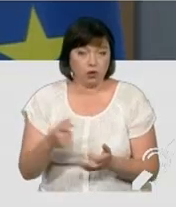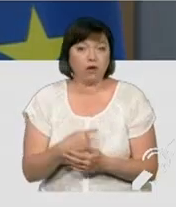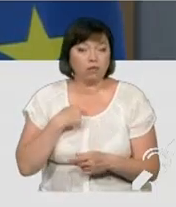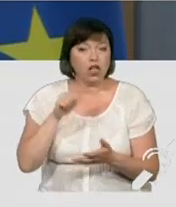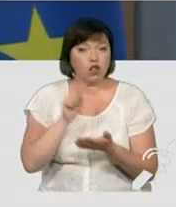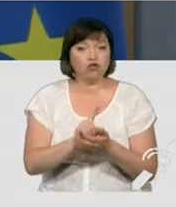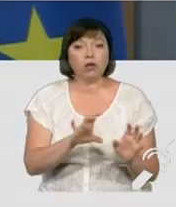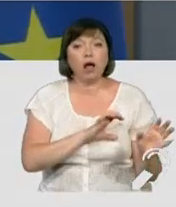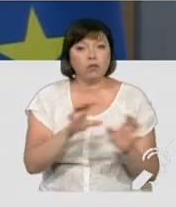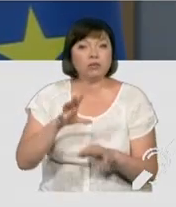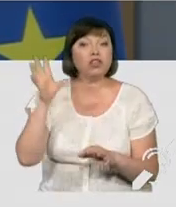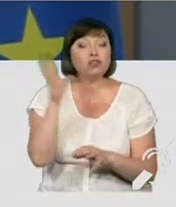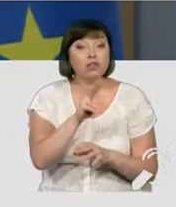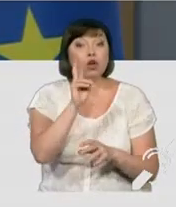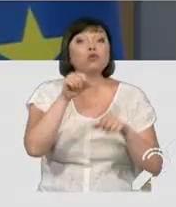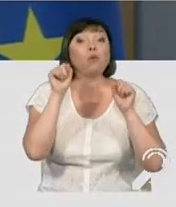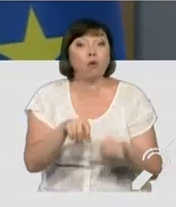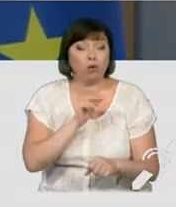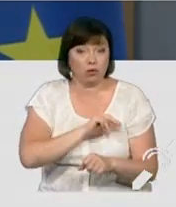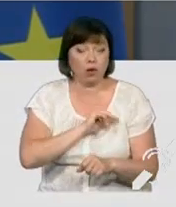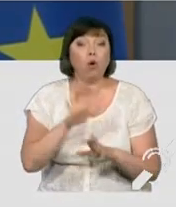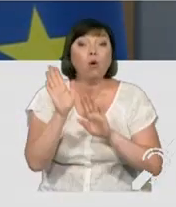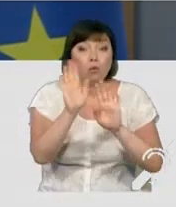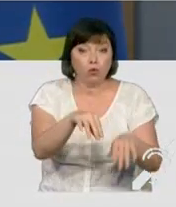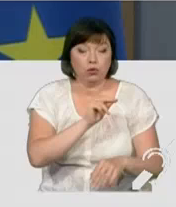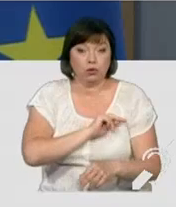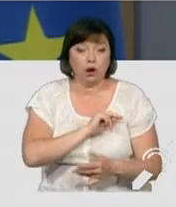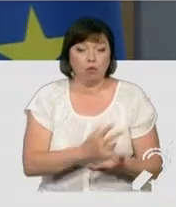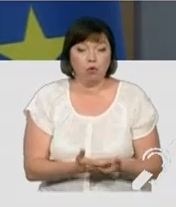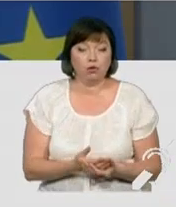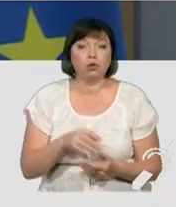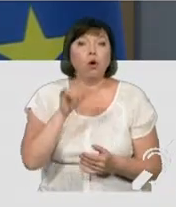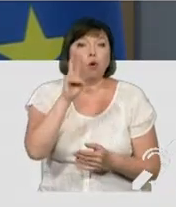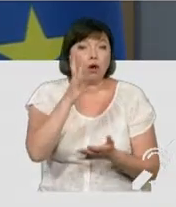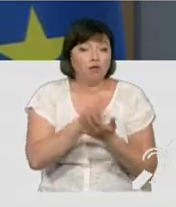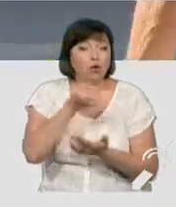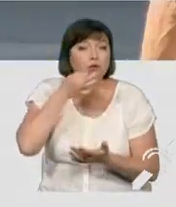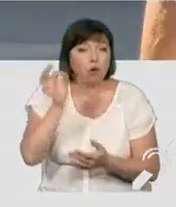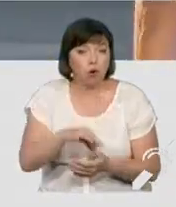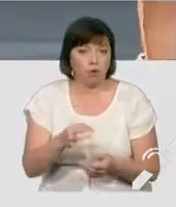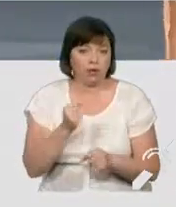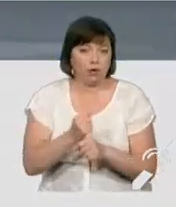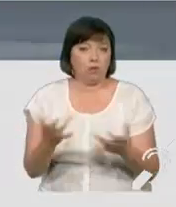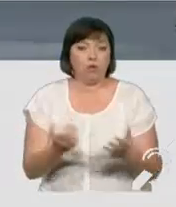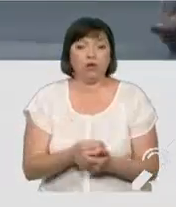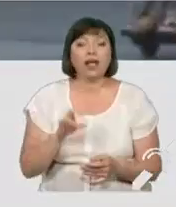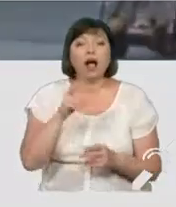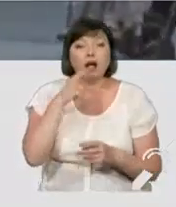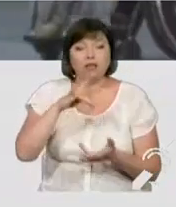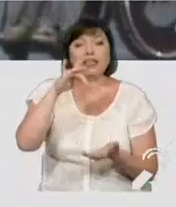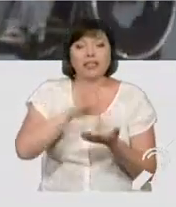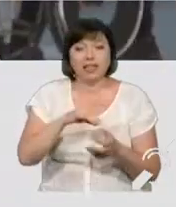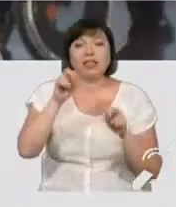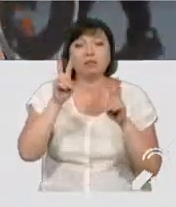trebuie să ne asigurăm că toți cei care pot să muncească, inclusiv cei care au experiență destul de vastă. Potrivit Centrului Național